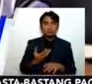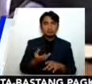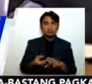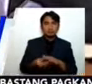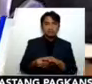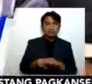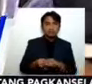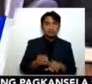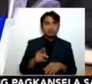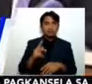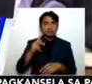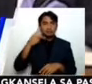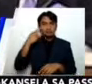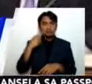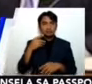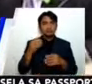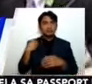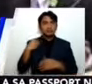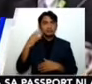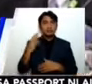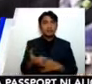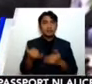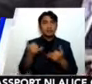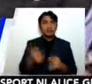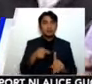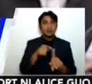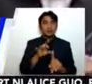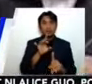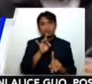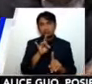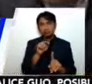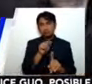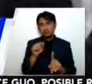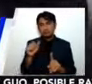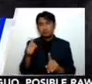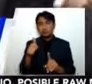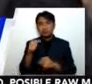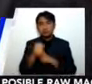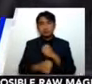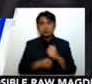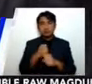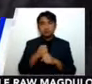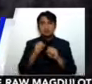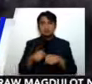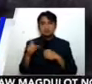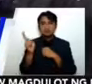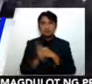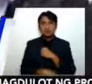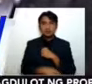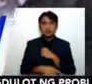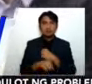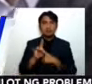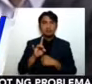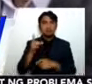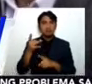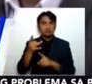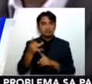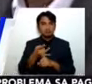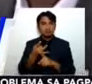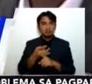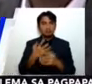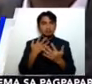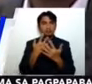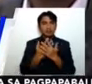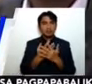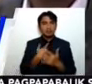dyan, sinesentensyahan siya ng 8 hanggang 10 taon at 8 buwang kulong kada bilang ng conviction. Pinagmumulta